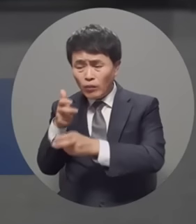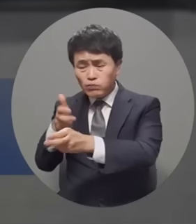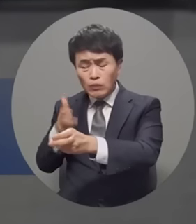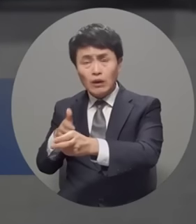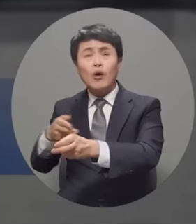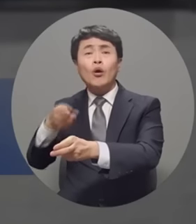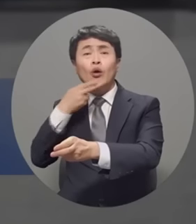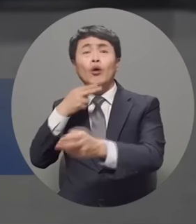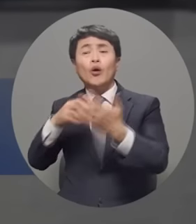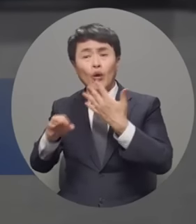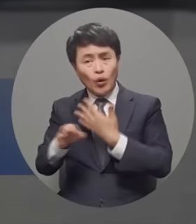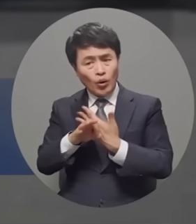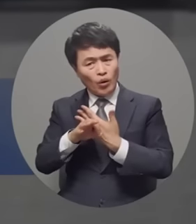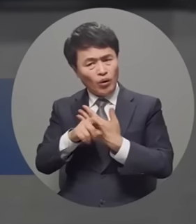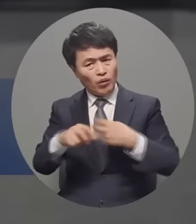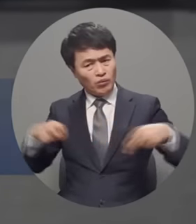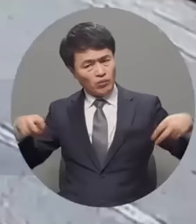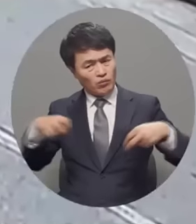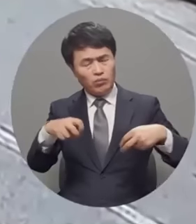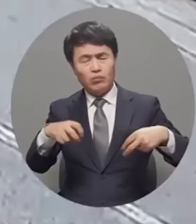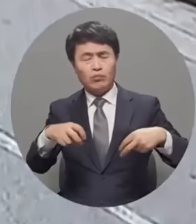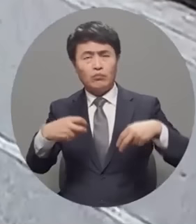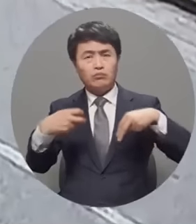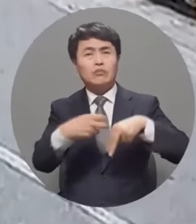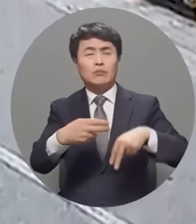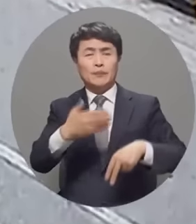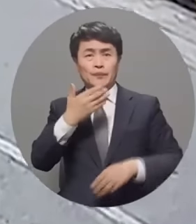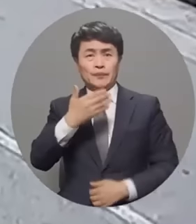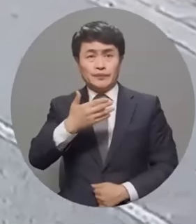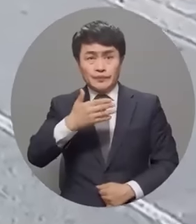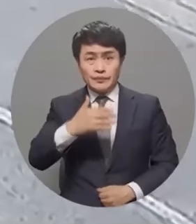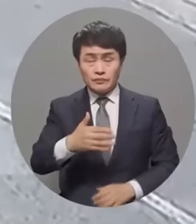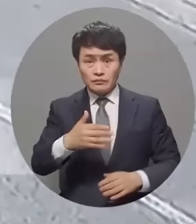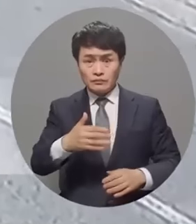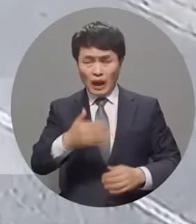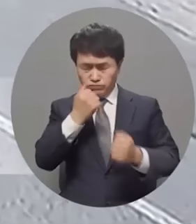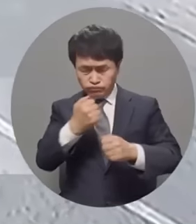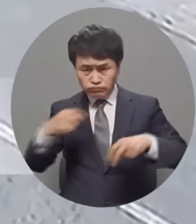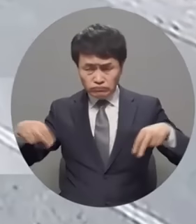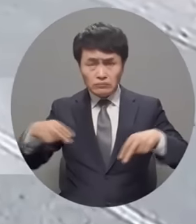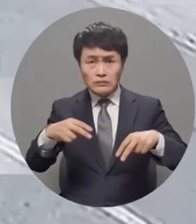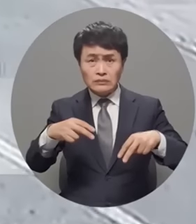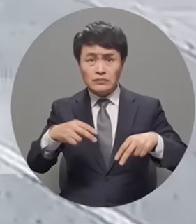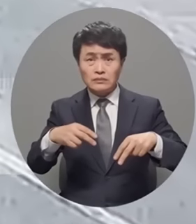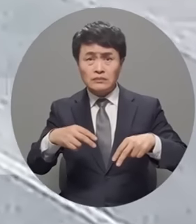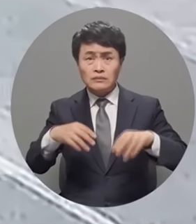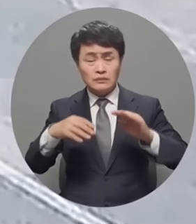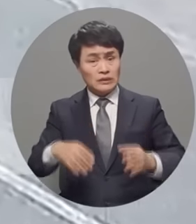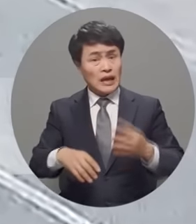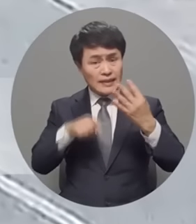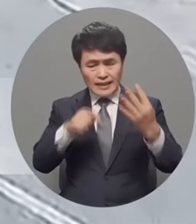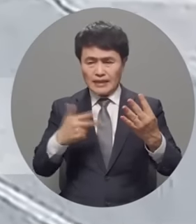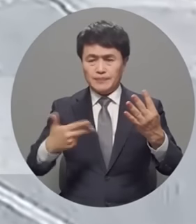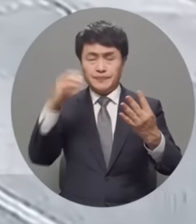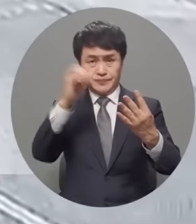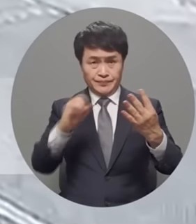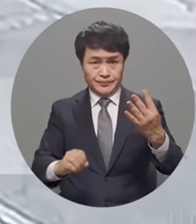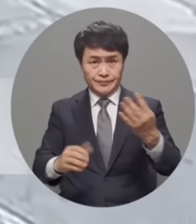없었다면 안 낼 수 있는 확률도 높아지고 반면 무단 횡단을 하다가 당한 사고는 4.7%에